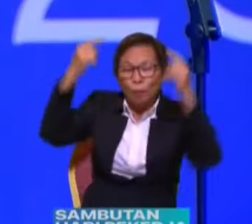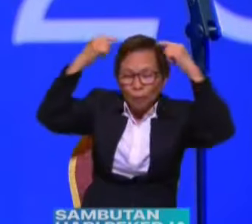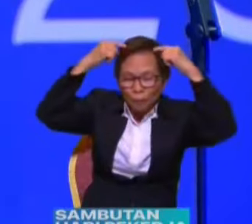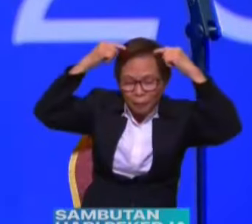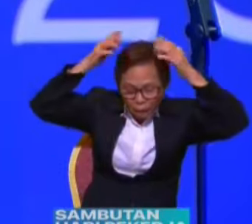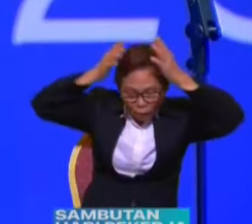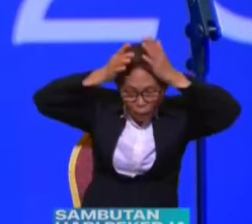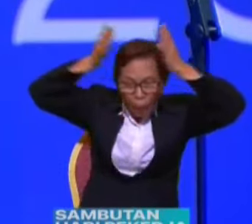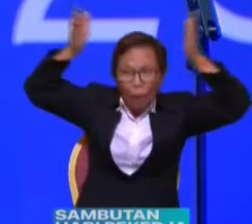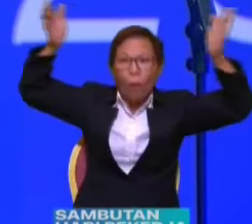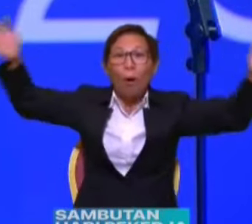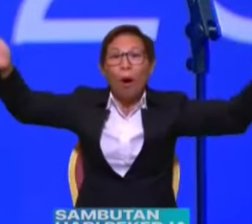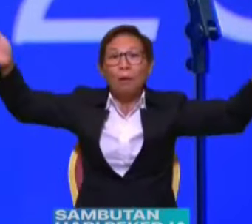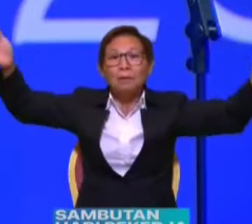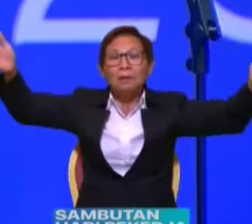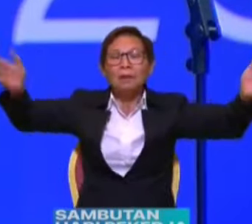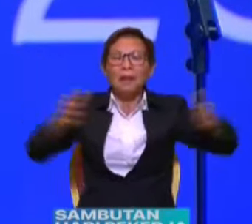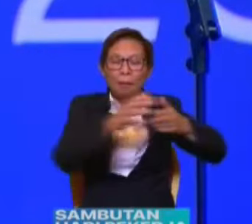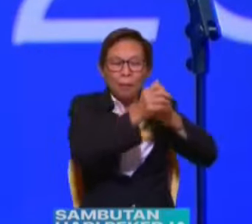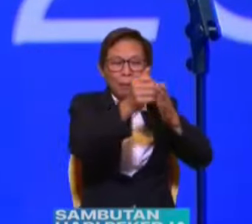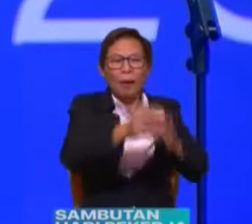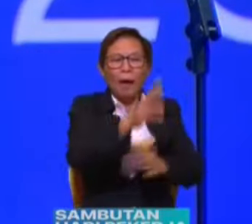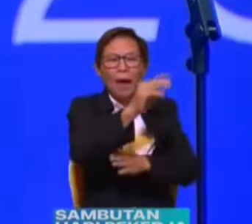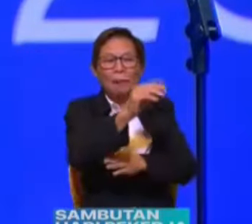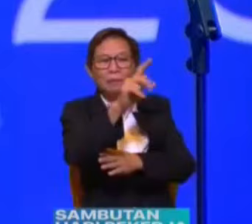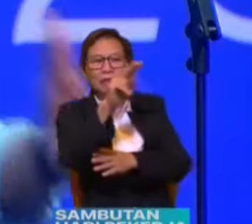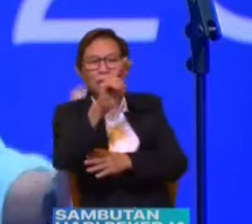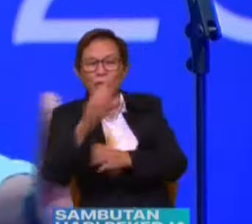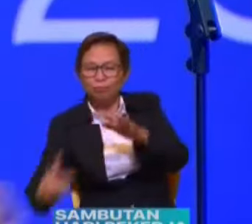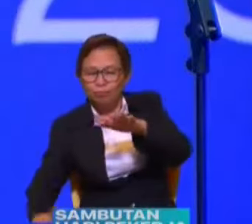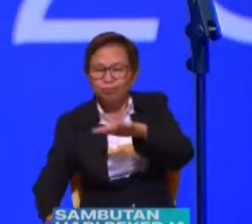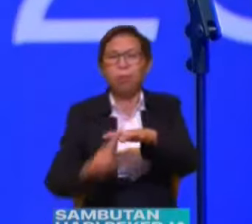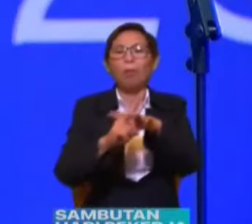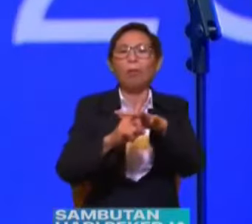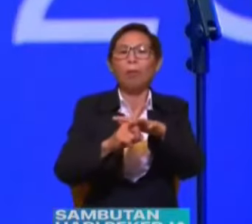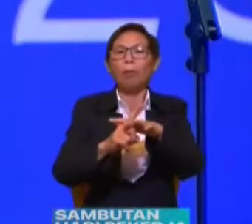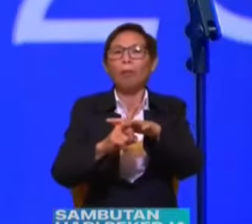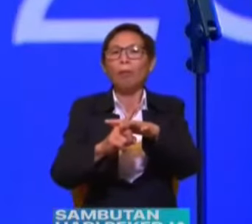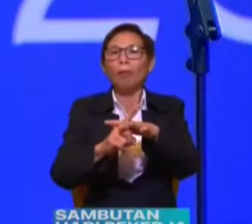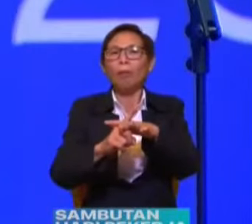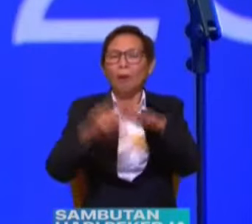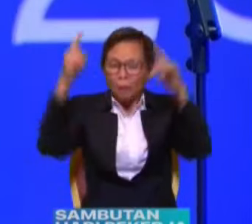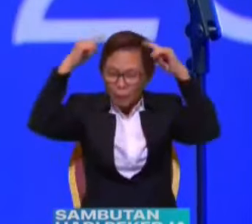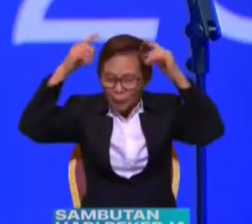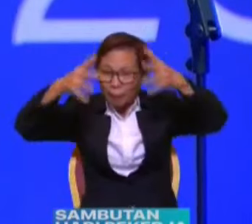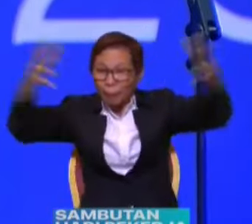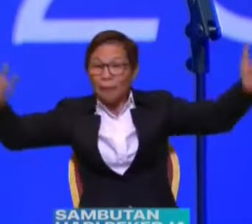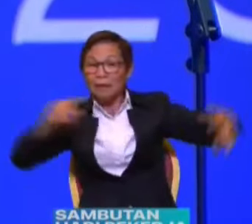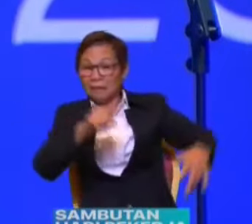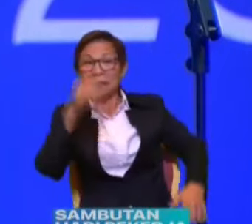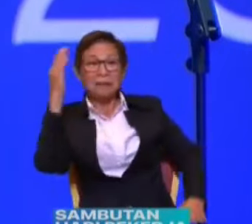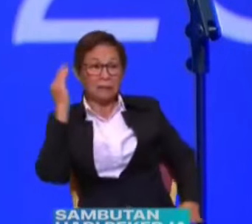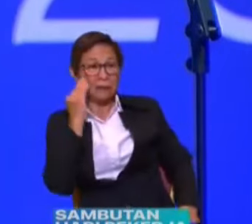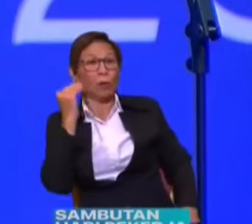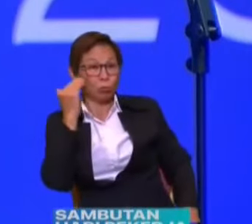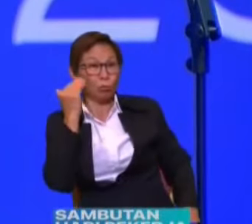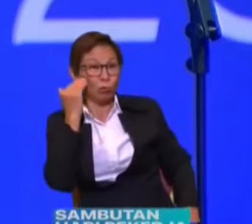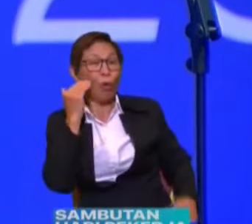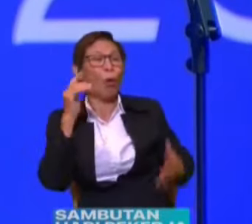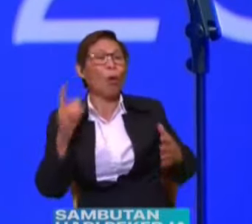luas. Bila pimpinan MTUC bangkitkan, dia bangkitkan dalam kerangka besar. Tapi dia lebih arif tentang